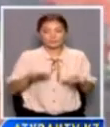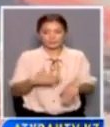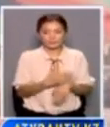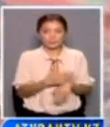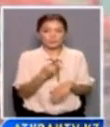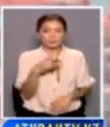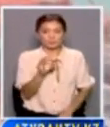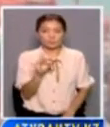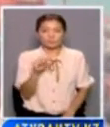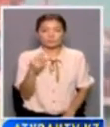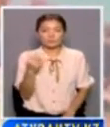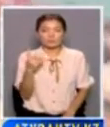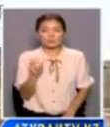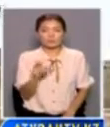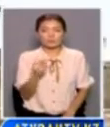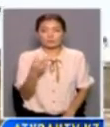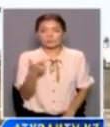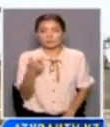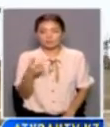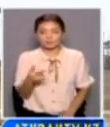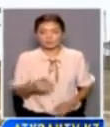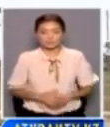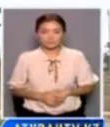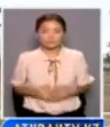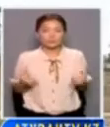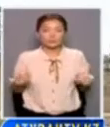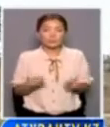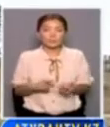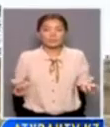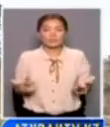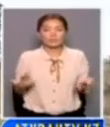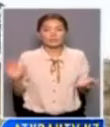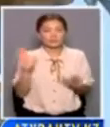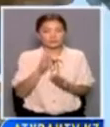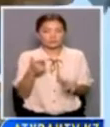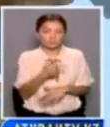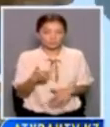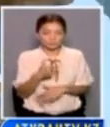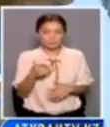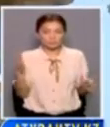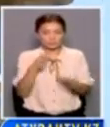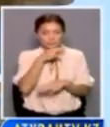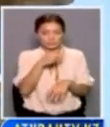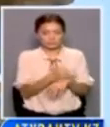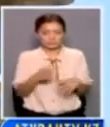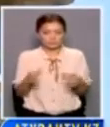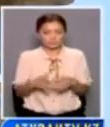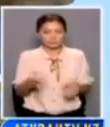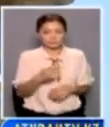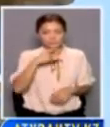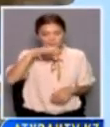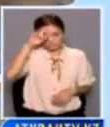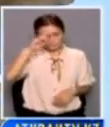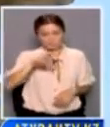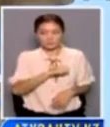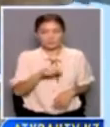– Тенгиз, Чаганак и Кашаган. На сегодня Министерством экологии, геологии и природных ресурсов Республики